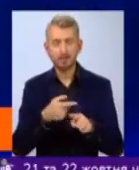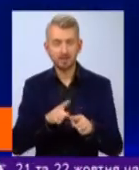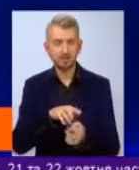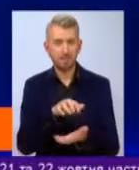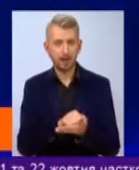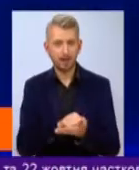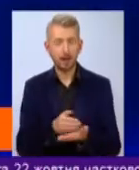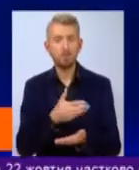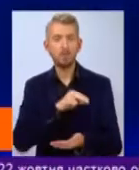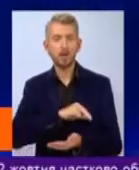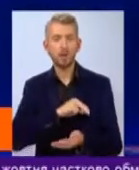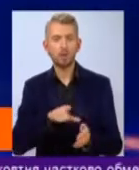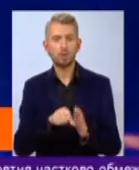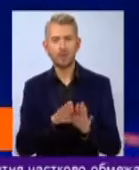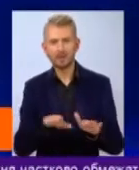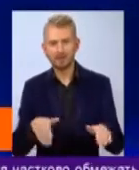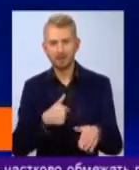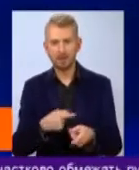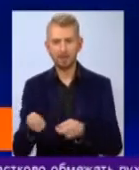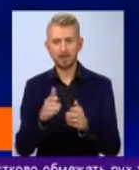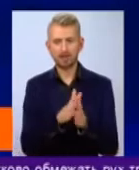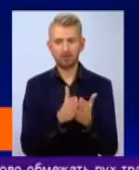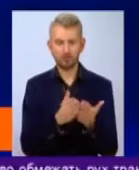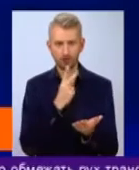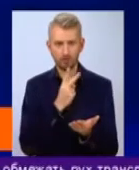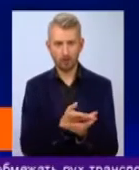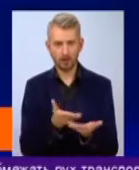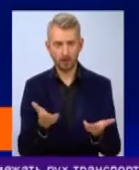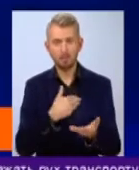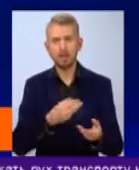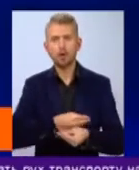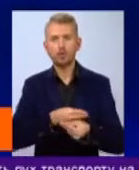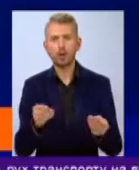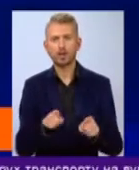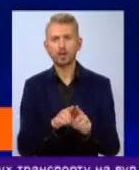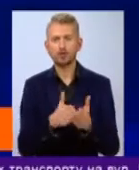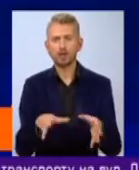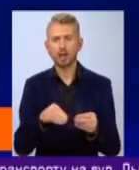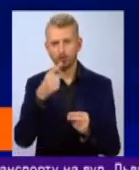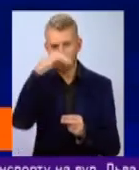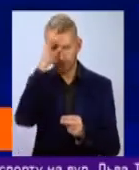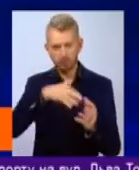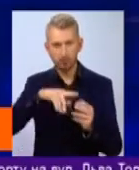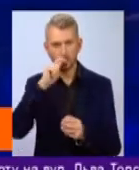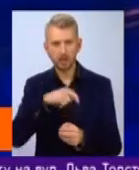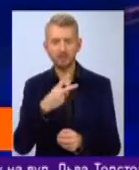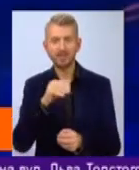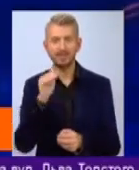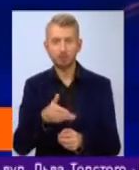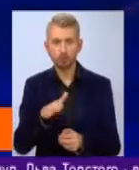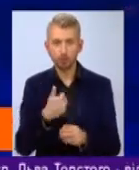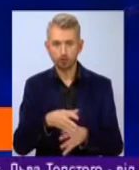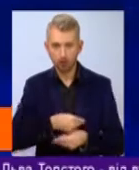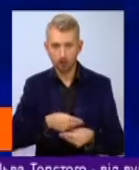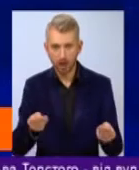займається. Ми працюємо з дітками, от я принесла книжечки показати, ми такі книжечки роздаємо разом з поліцією по всій Україні, 200 тисяч книжок вже роздали,